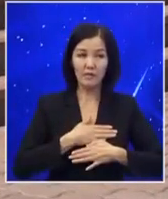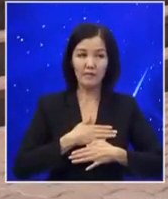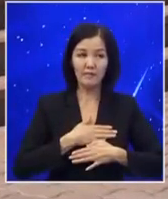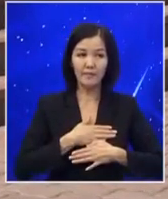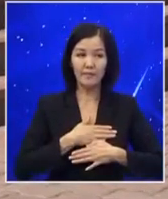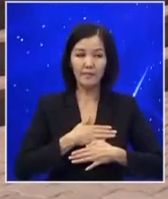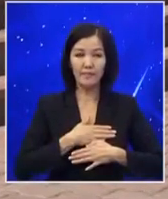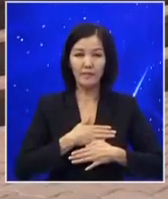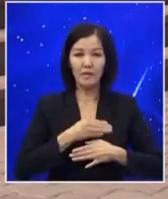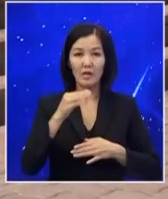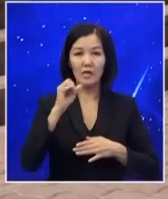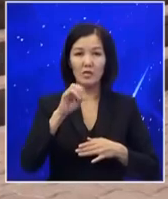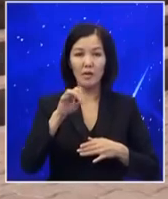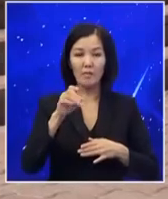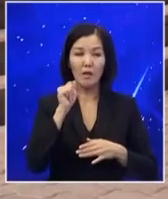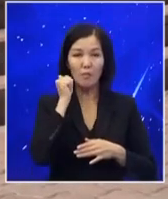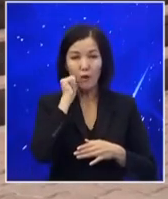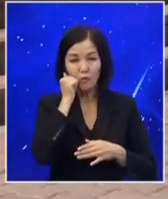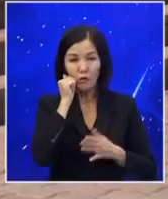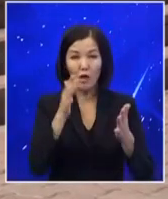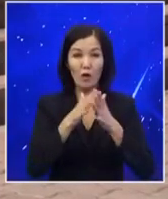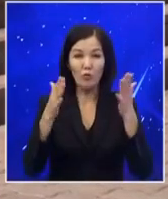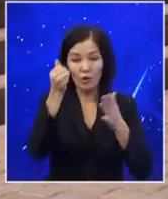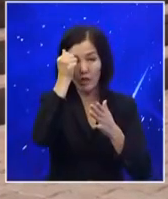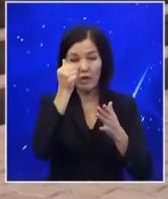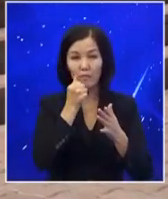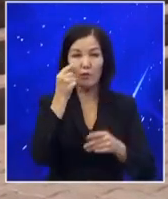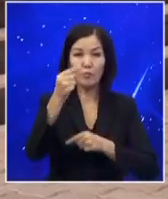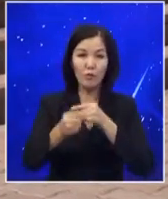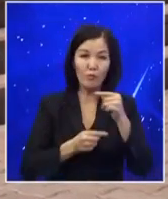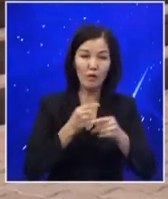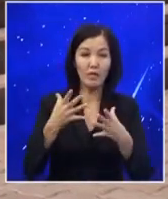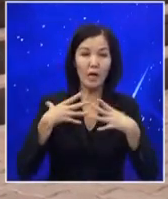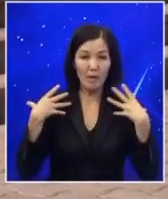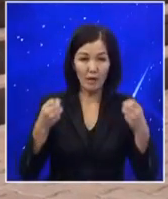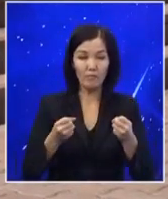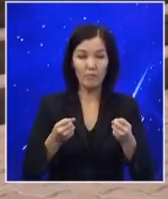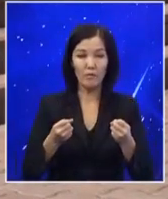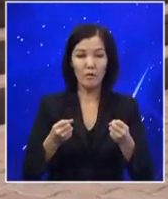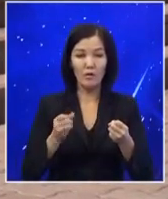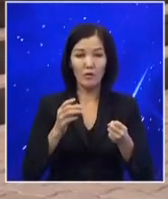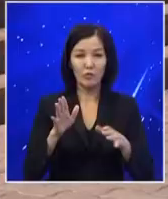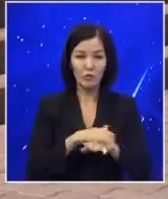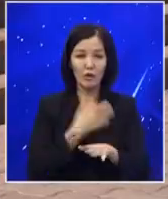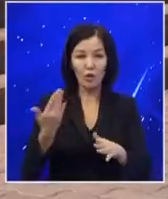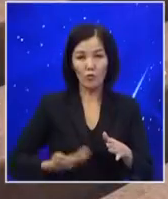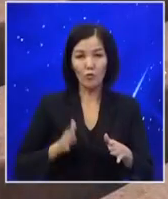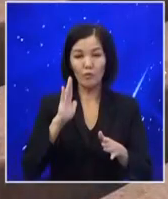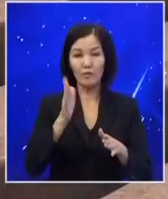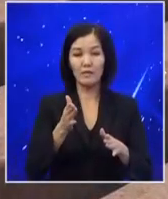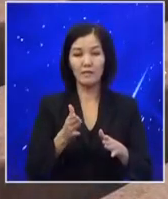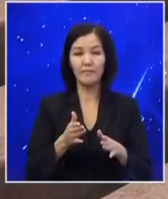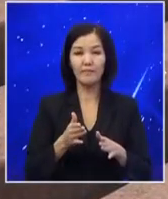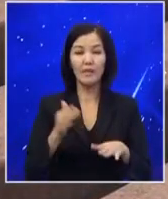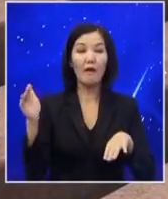жатқан жері жайлы болсын, артындағы ұрпақтары ұзақ өмір берсін, жақсылық берсін.